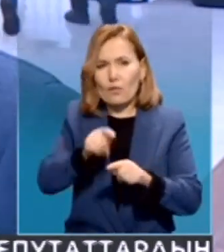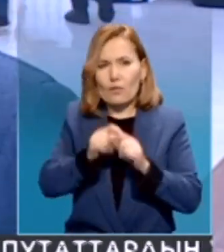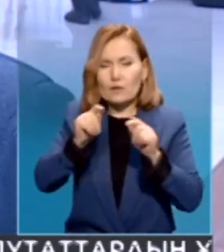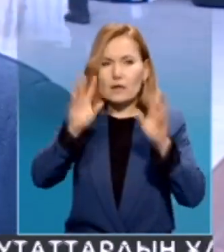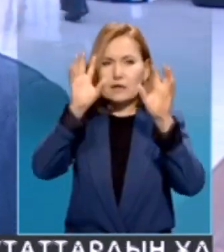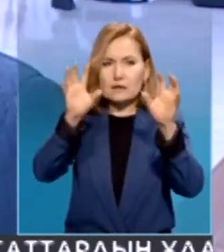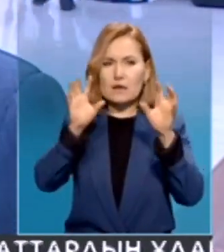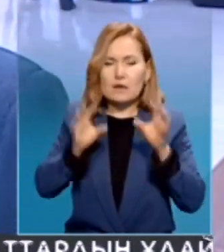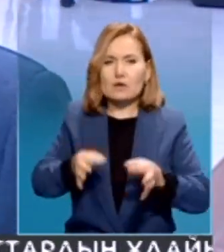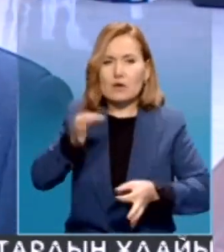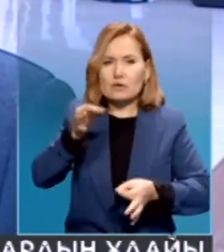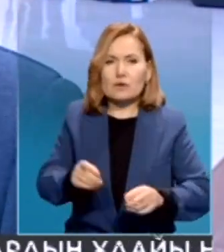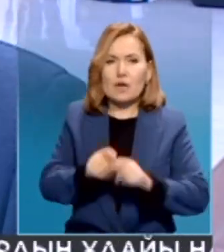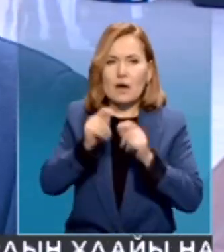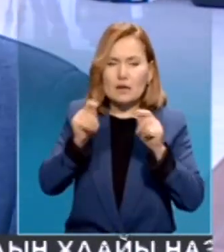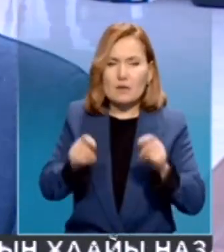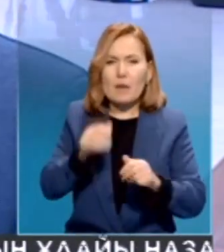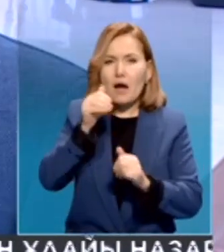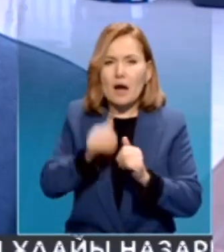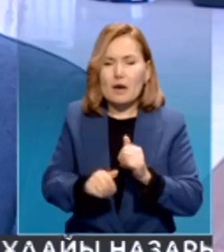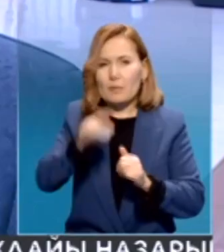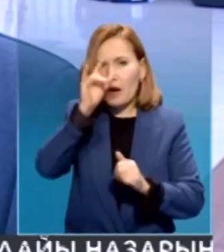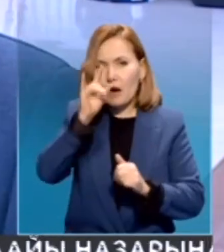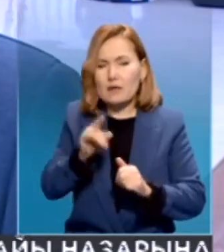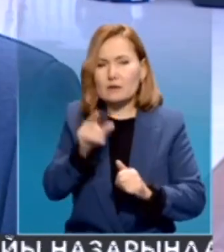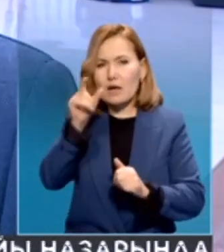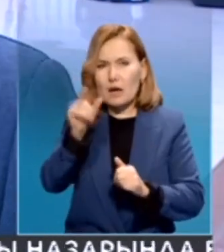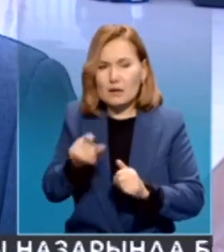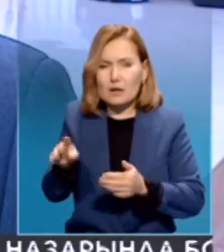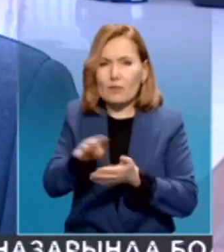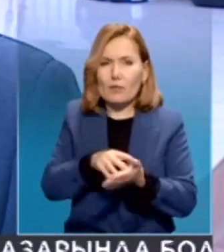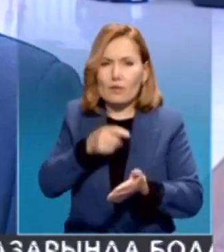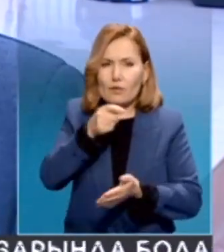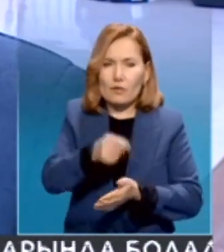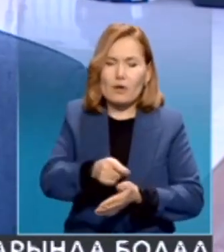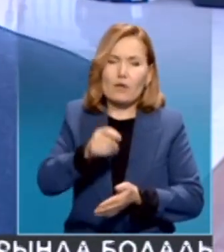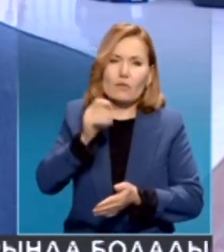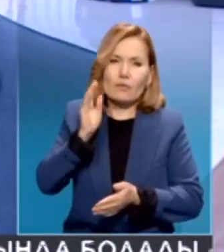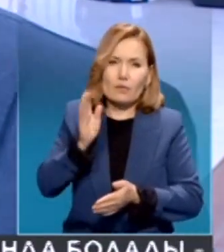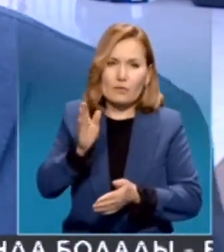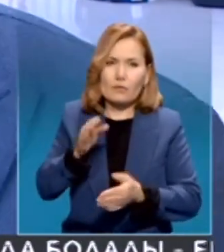біздің қазақстандықтарға осы әділетсіздікпен күресуге тағы бір қосымша бір құрал болайын деп отыр.